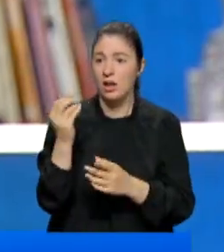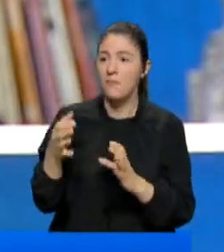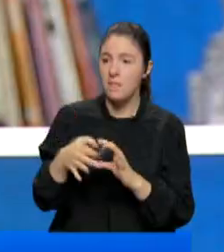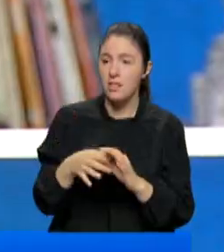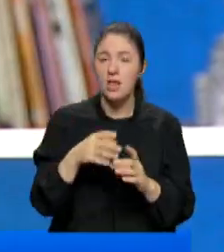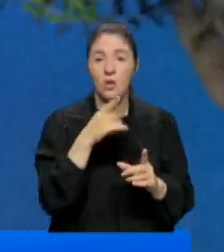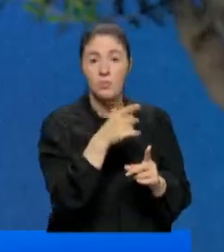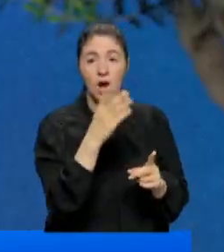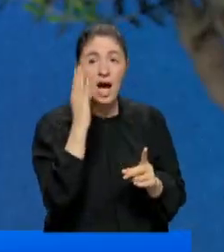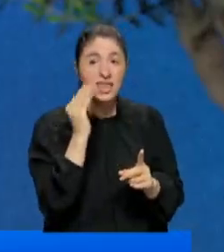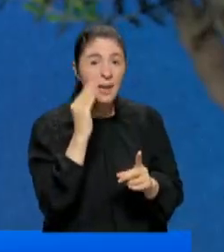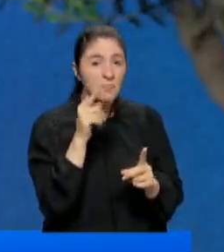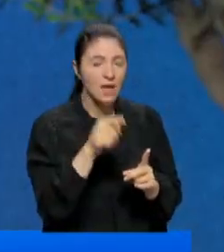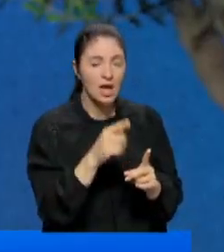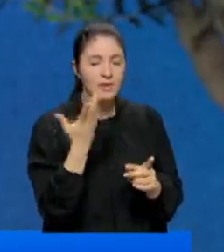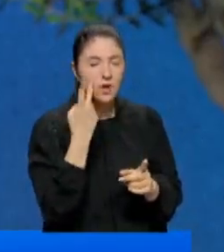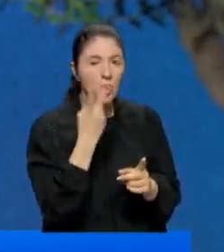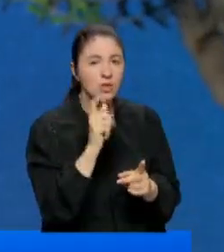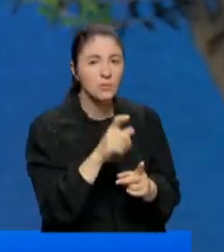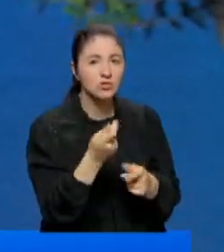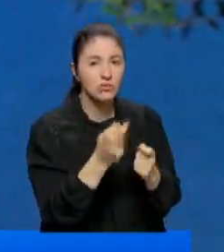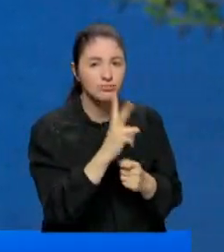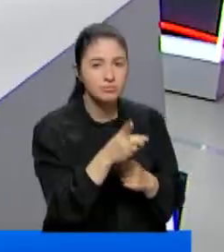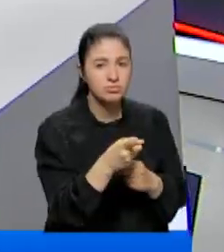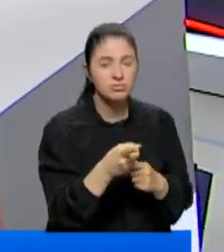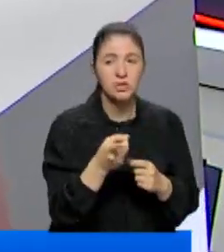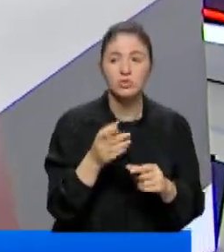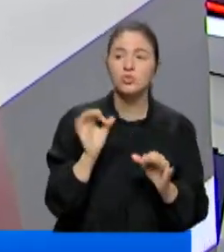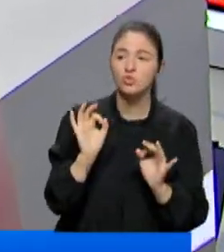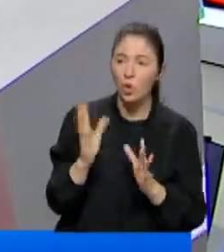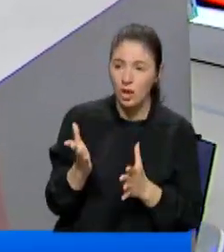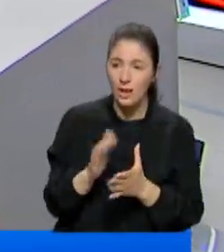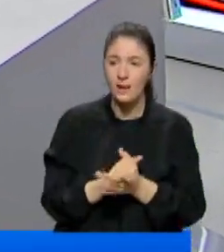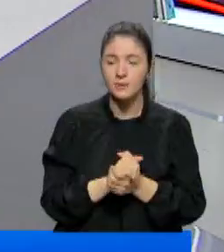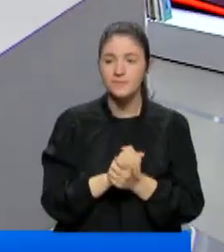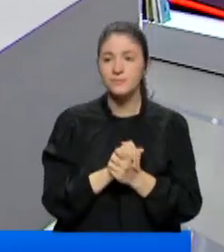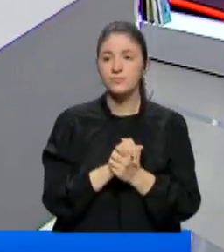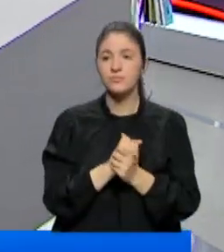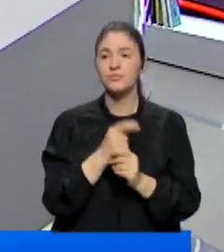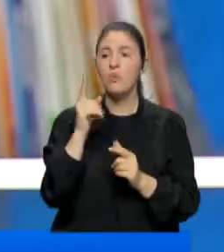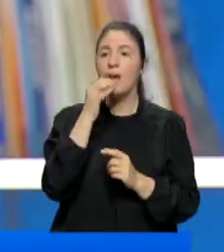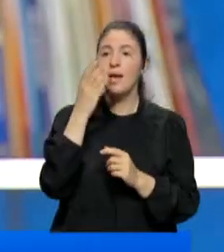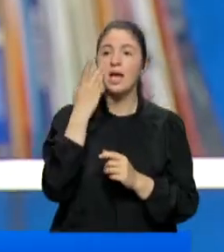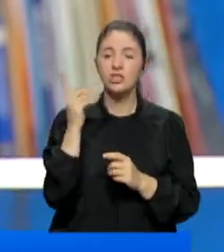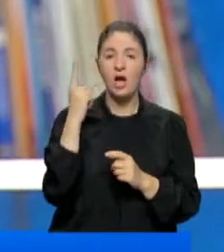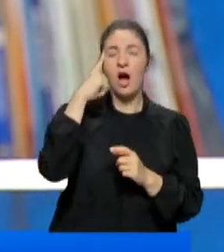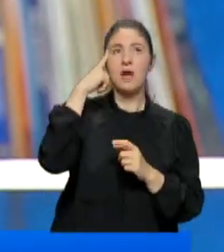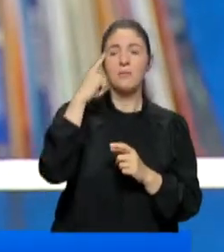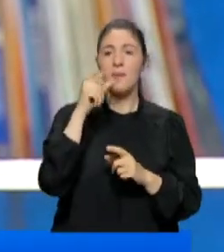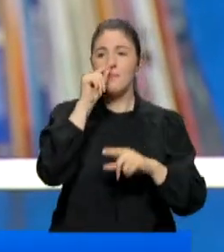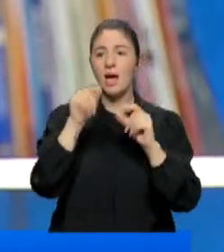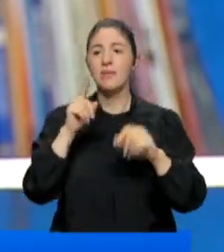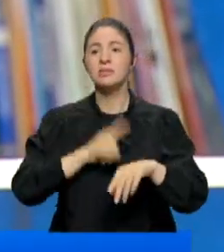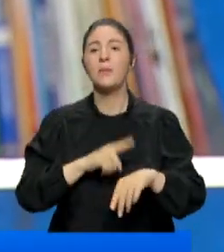alarm taktığımız bu bağlamda ne gösteriyor çalışmalar? Ya şöyle, bu haberi izleyince aklıma